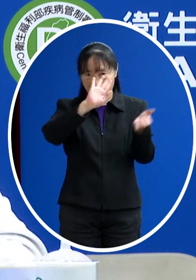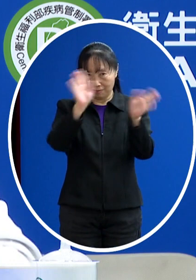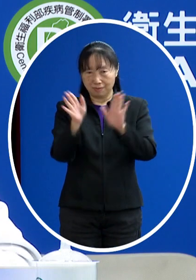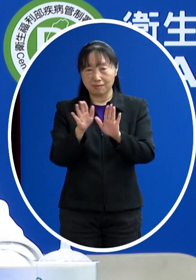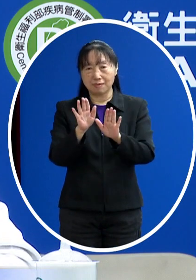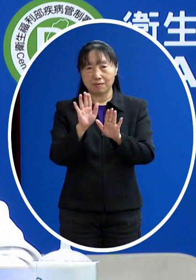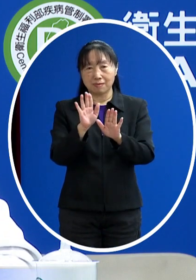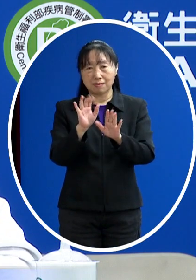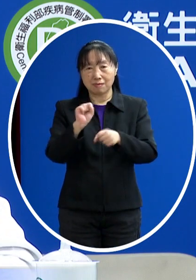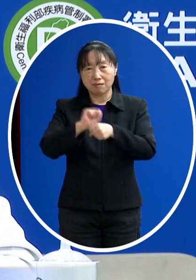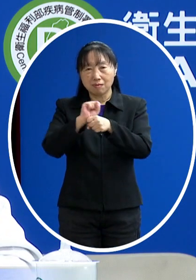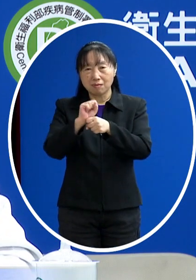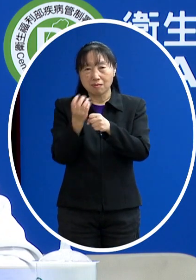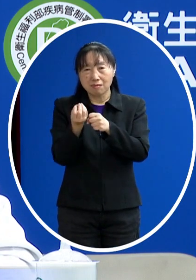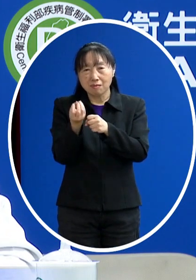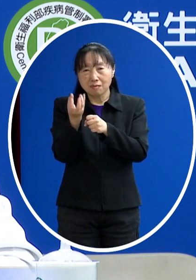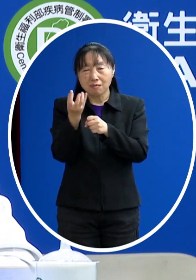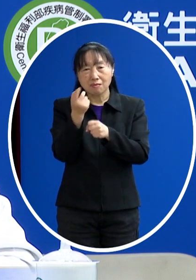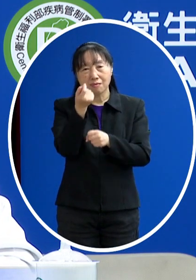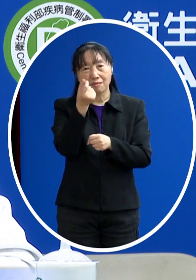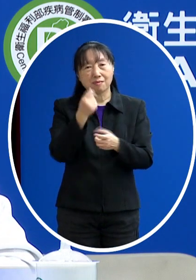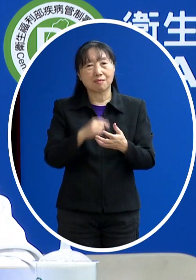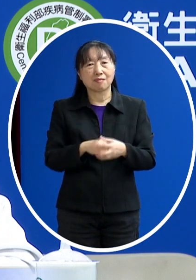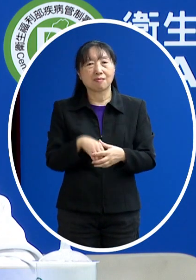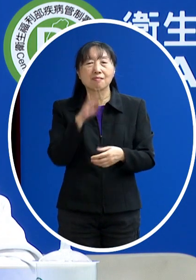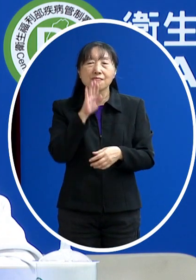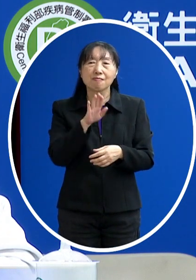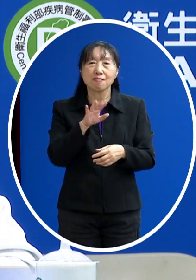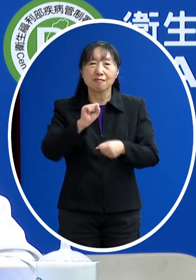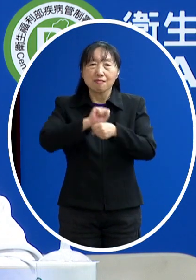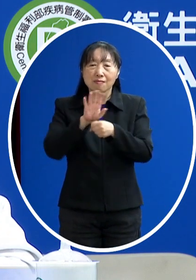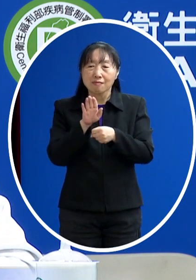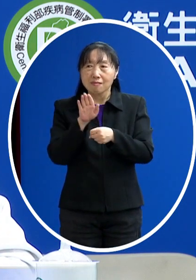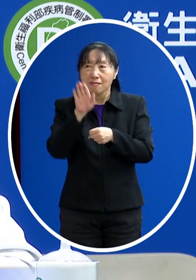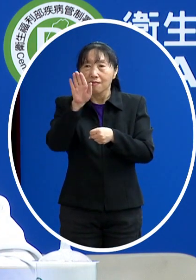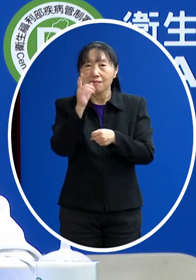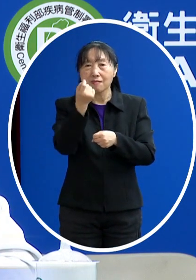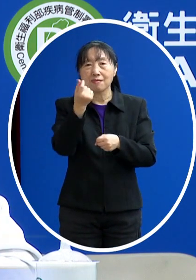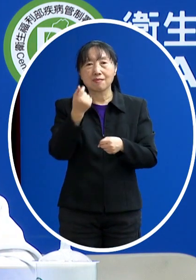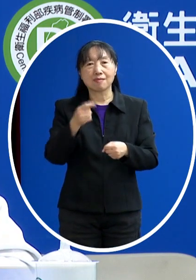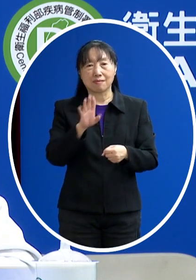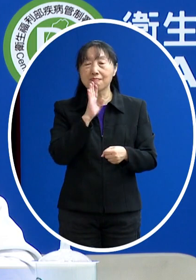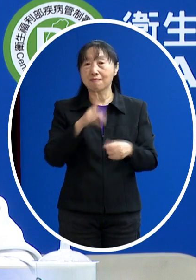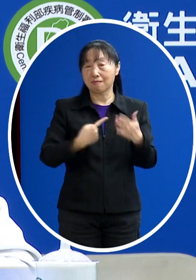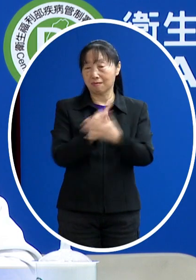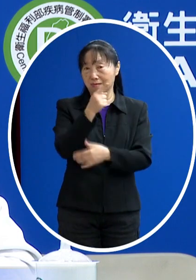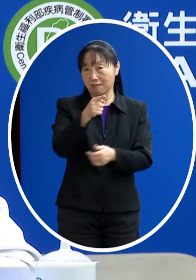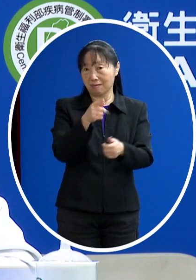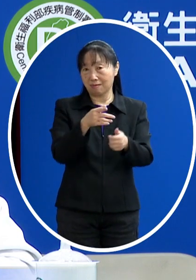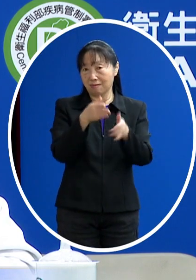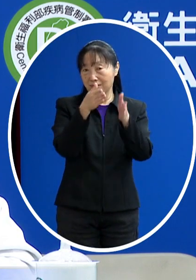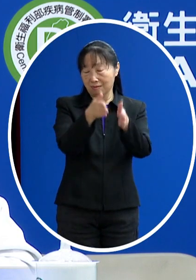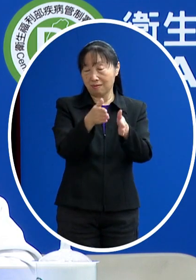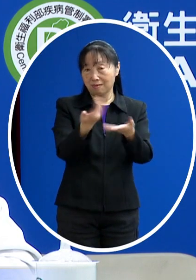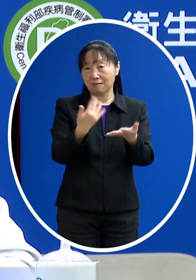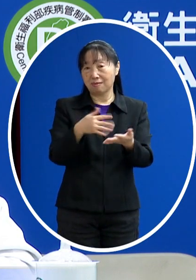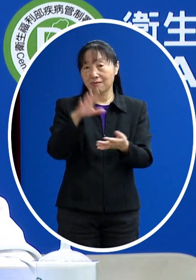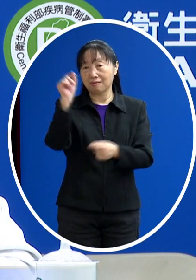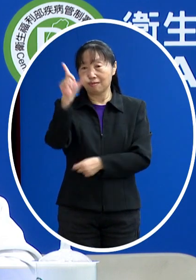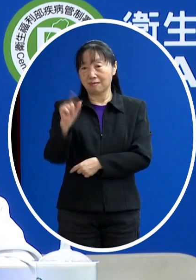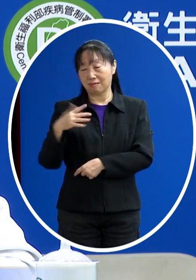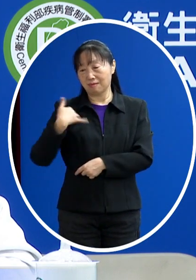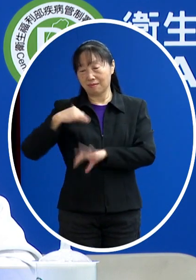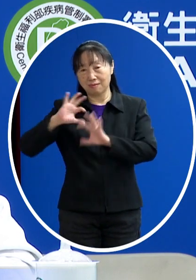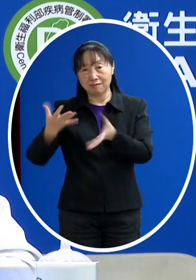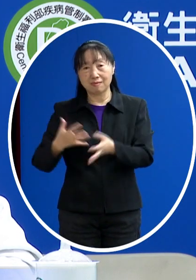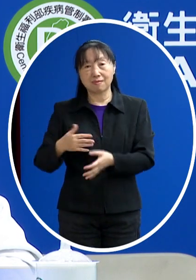的往上升。好，那不过疫情微幅往上升也不是只有那打科兴或什么，像意大利、法国、德